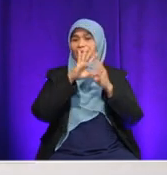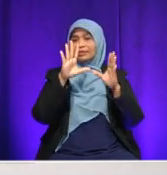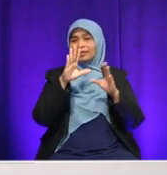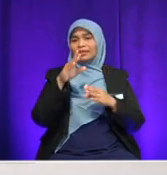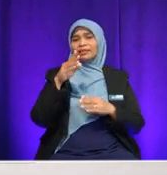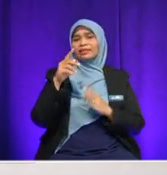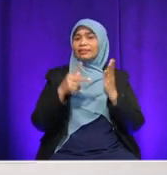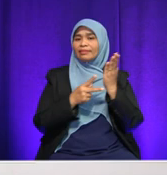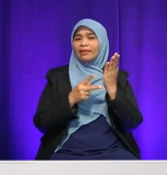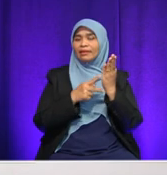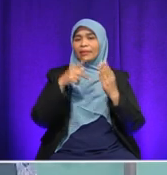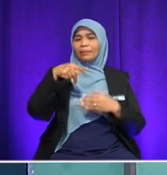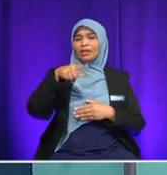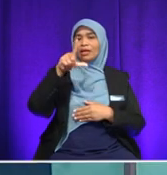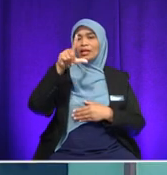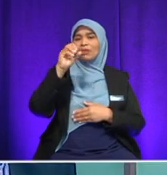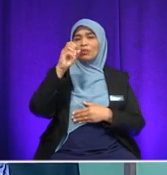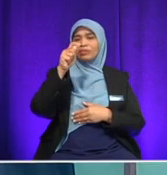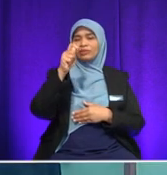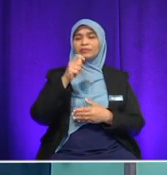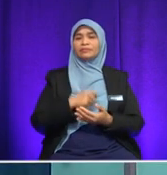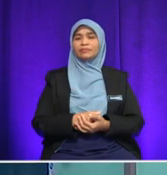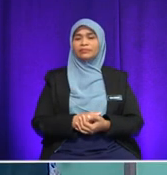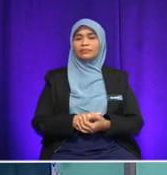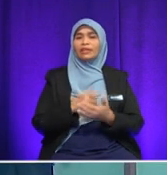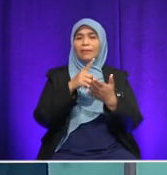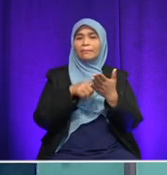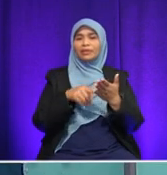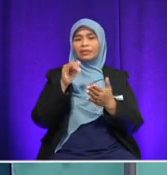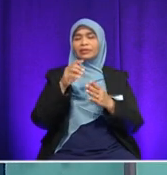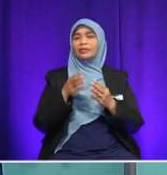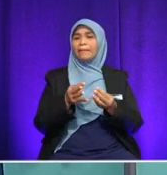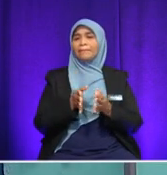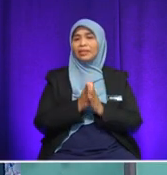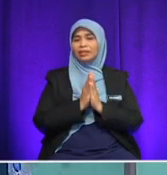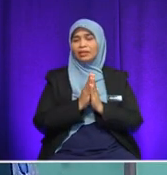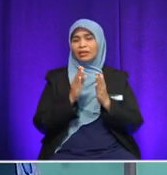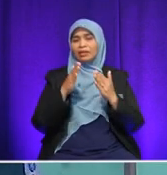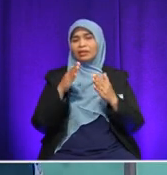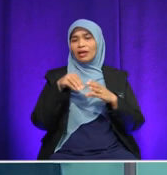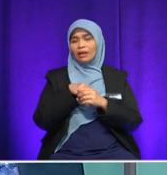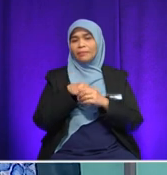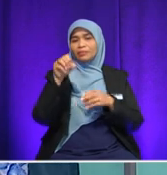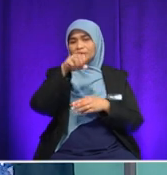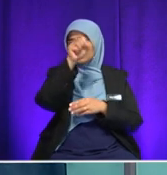Macam tu. Jelaskan apa yang diminta dalam soalan tersebut, ya, berdasarkan petikan